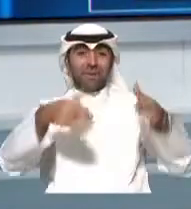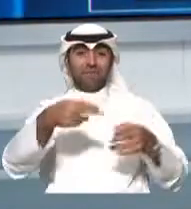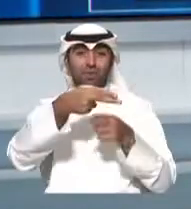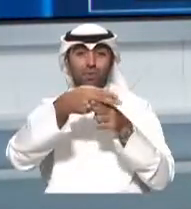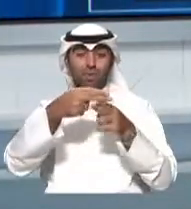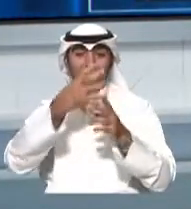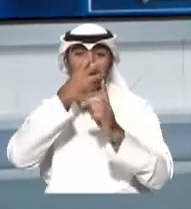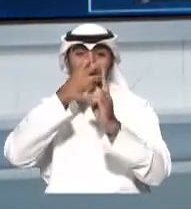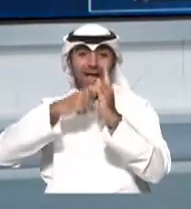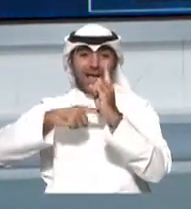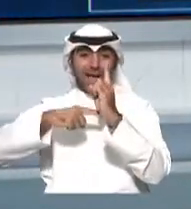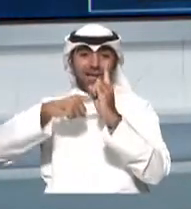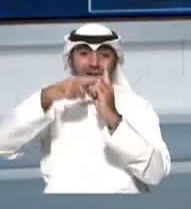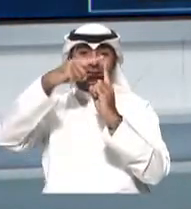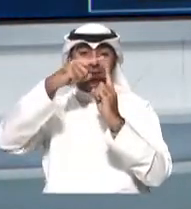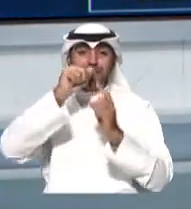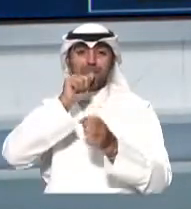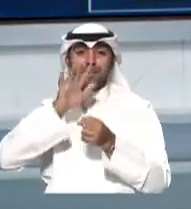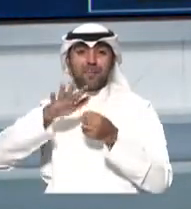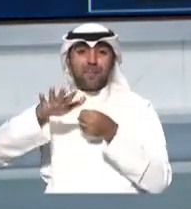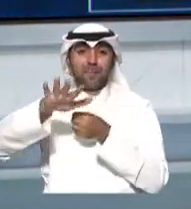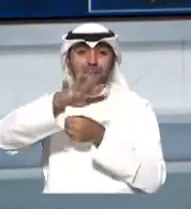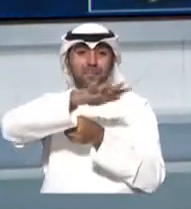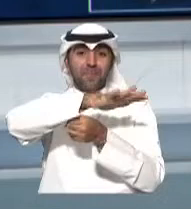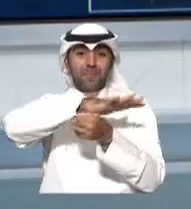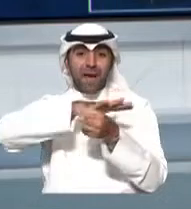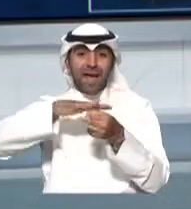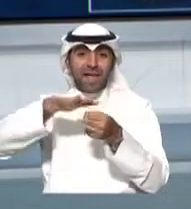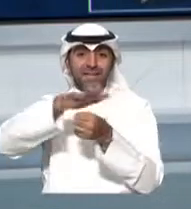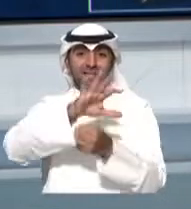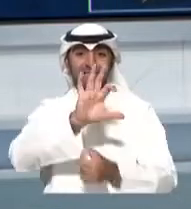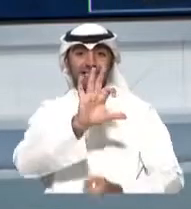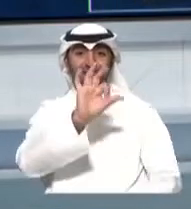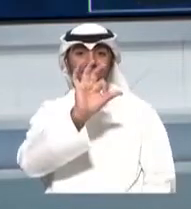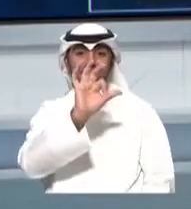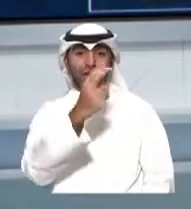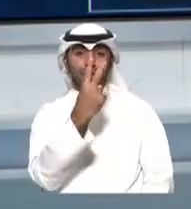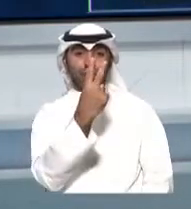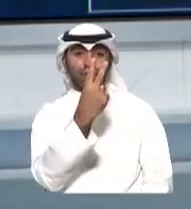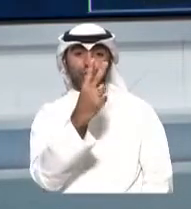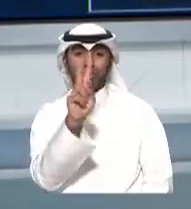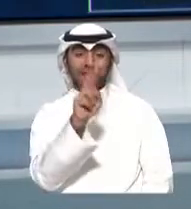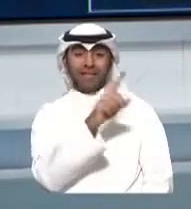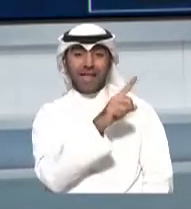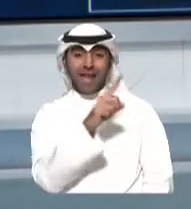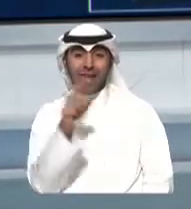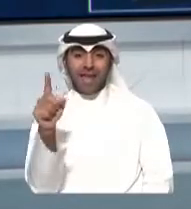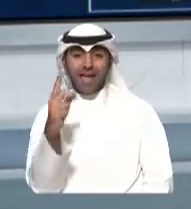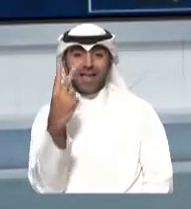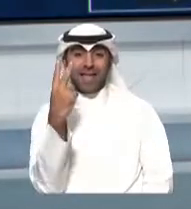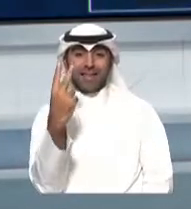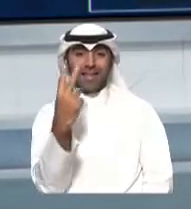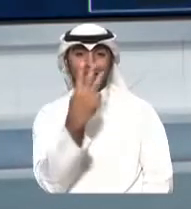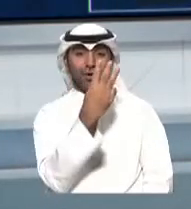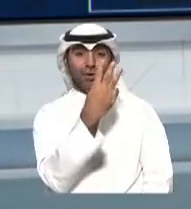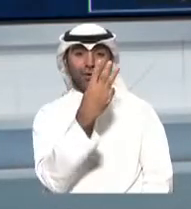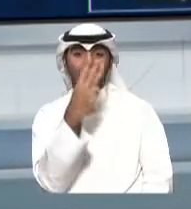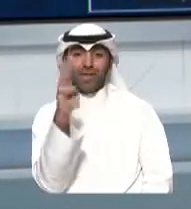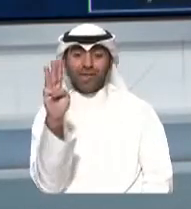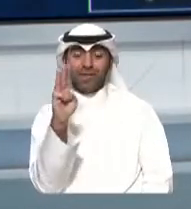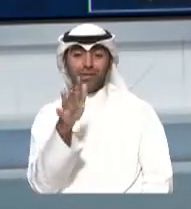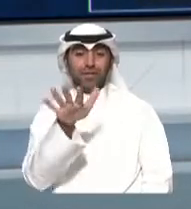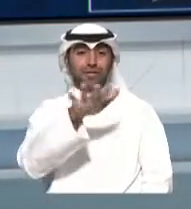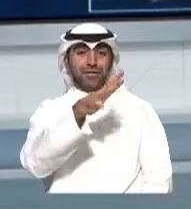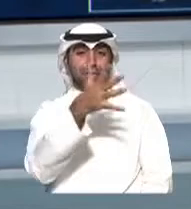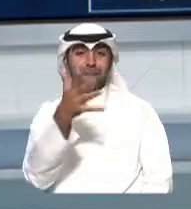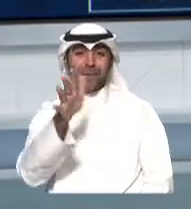في الجزر تتراوح ما بين 29 إلى 32 درجة مئوية الصغرى. الأجواء تميل للبرودة قليلا في الفترات